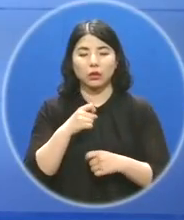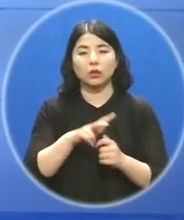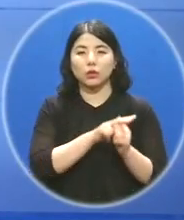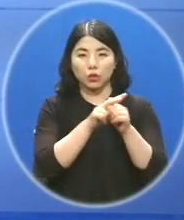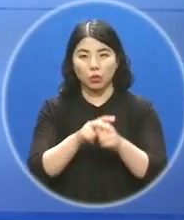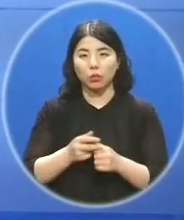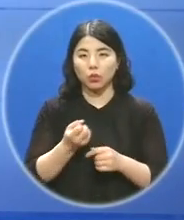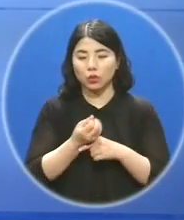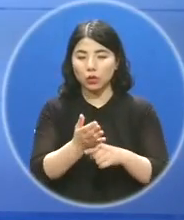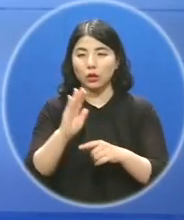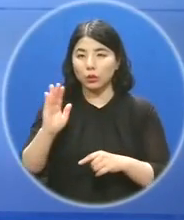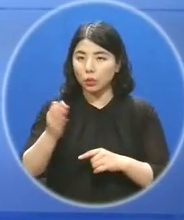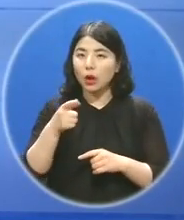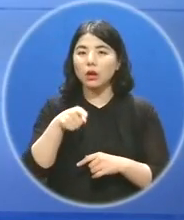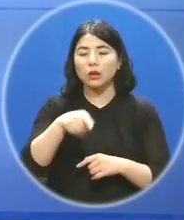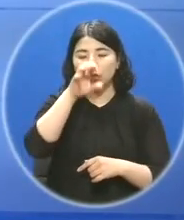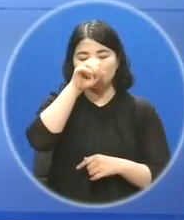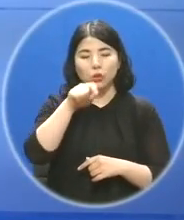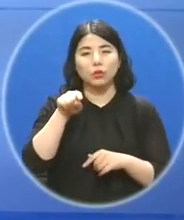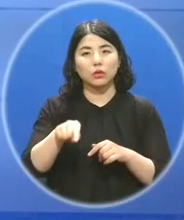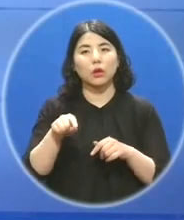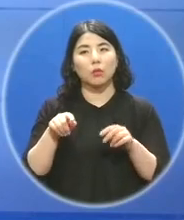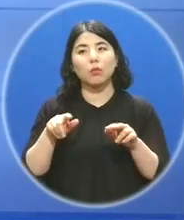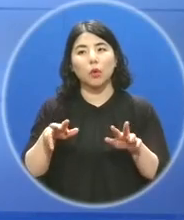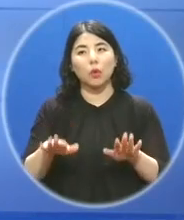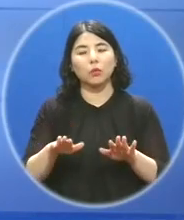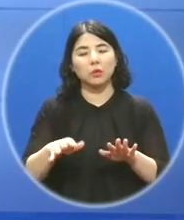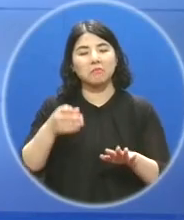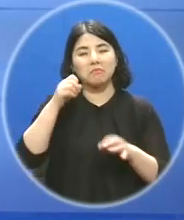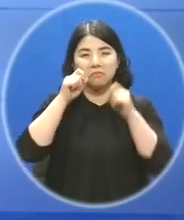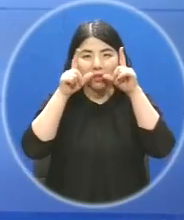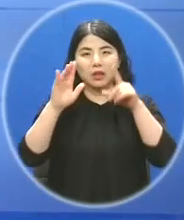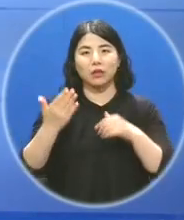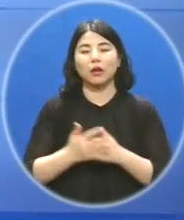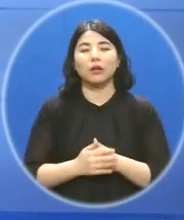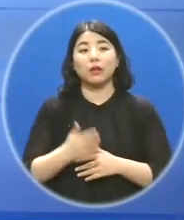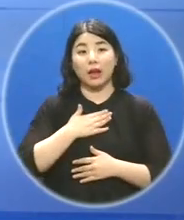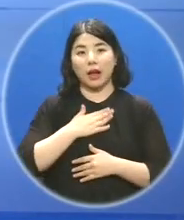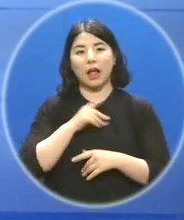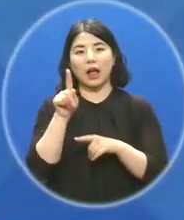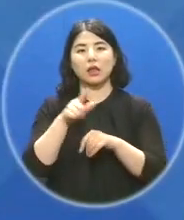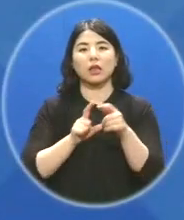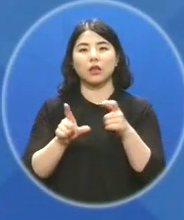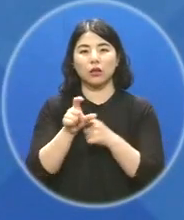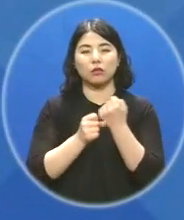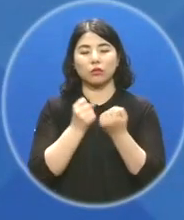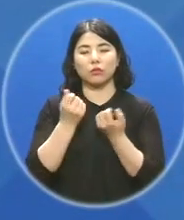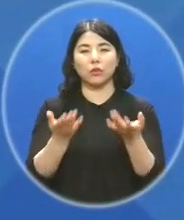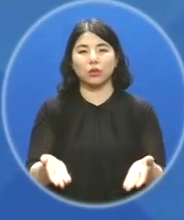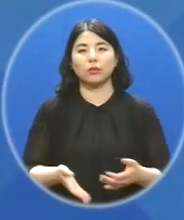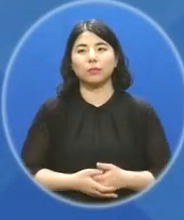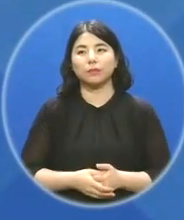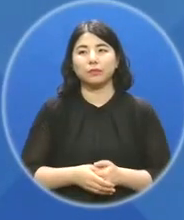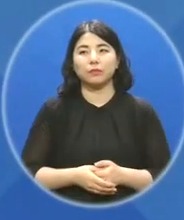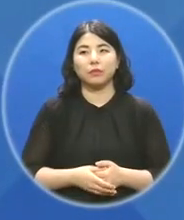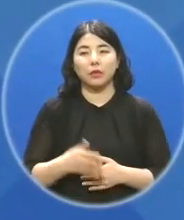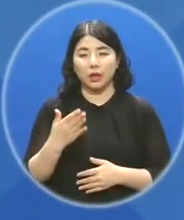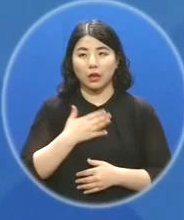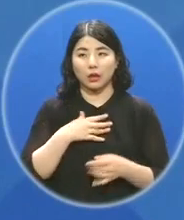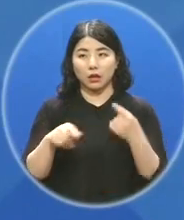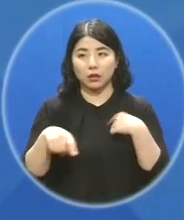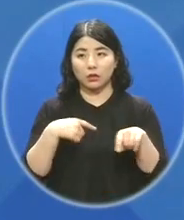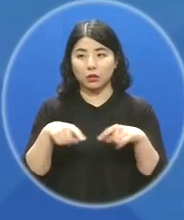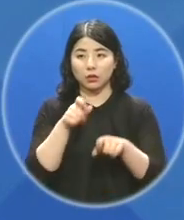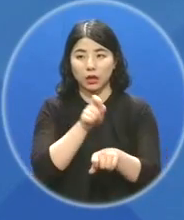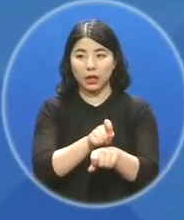전달이 되겠다 이 네. 장점은 제가 오늘 느꼈습니다. 네. 그리고 제가 하나 더 그러니까 저도 이제 정치